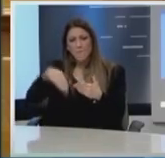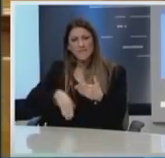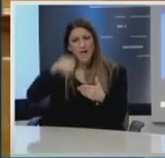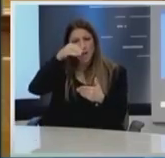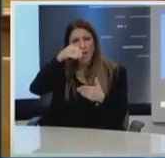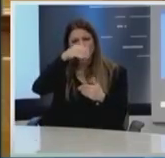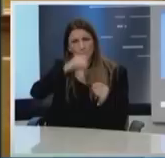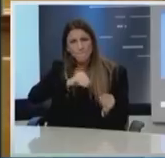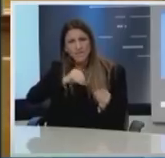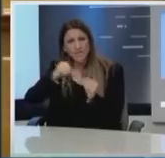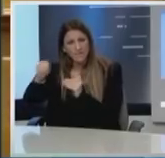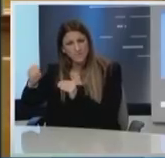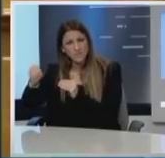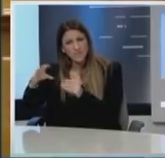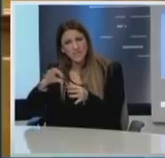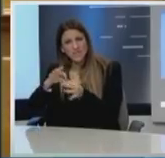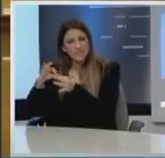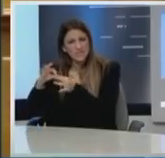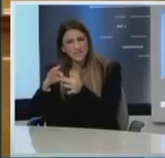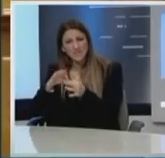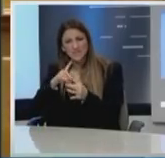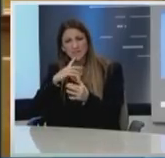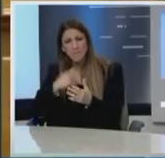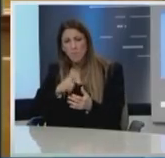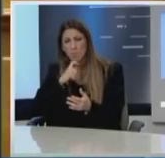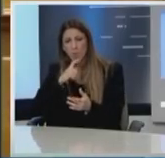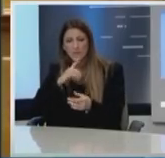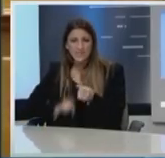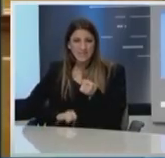έκρευε από πίσω εκδοτικά συγκροτήματα και πολιτικούς μηχανισμούς.